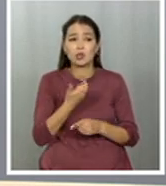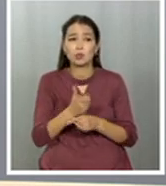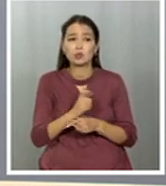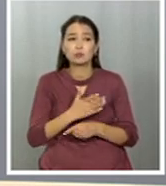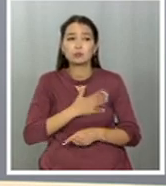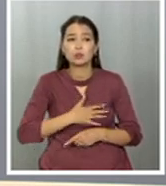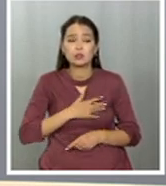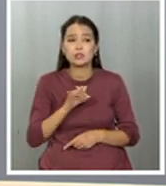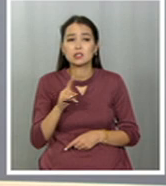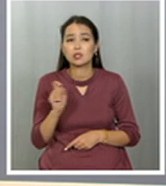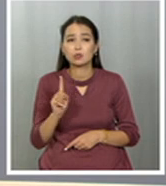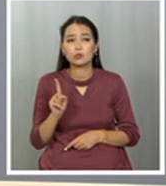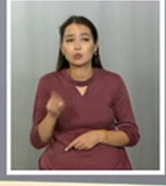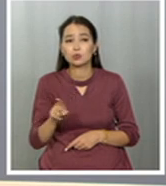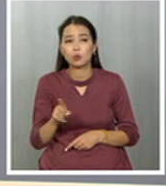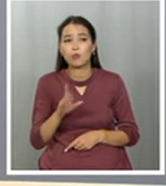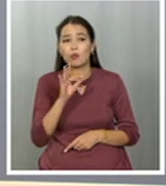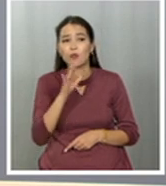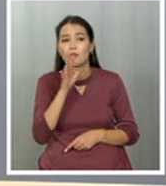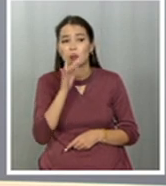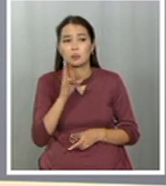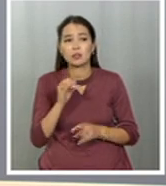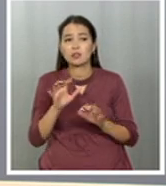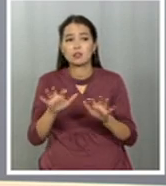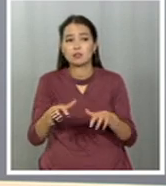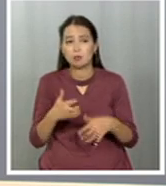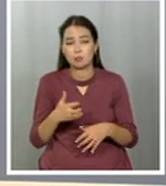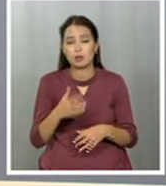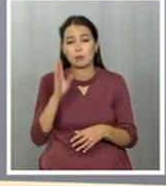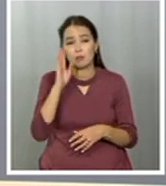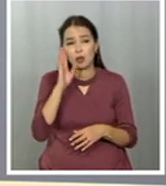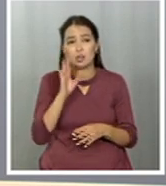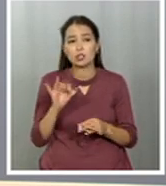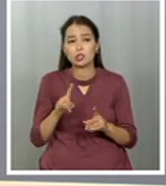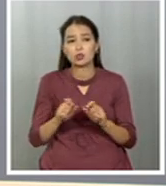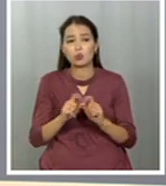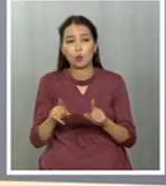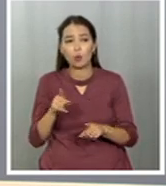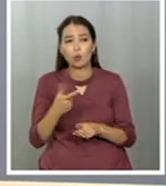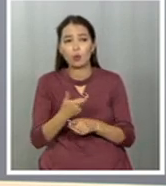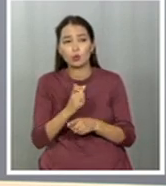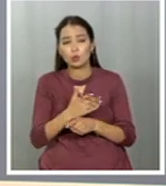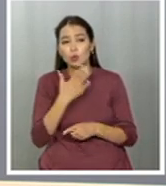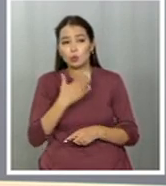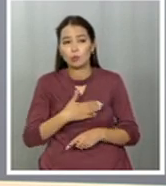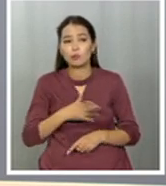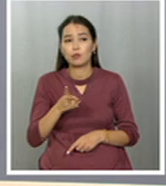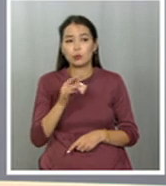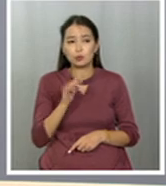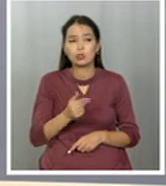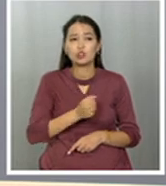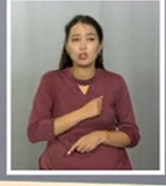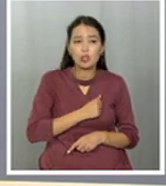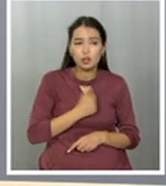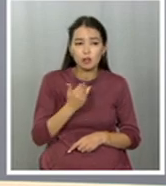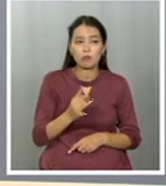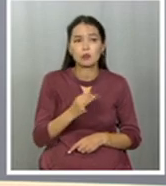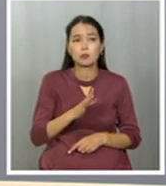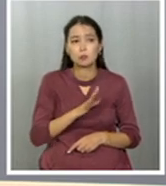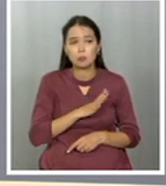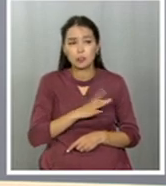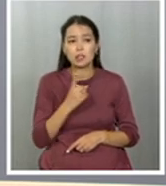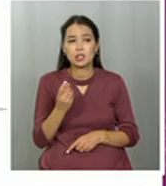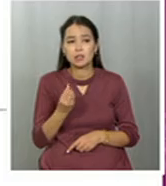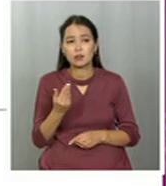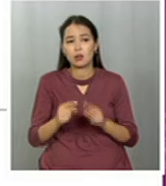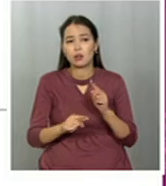того, что он вовремя не забрал мальчика из школы. Он очень любил внука, жалел его и был родной душой для